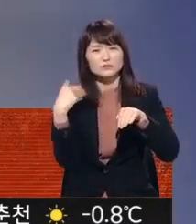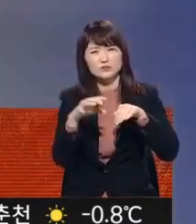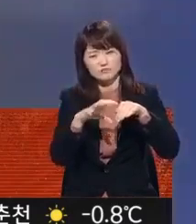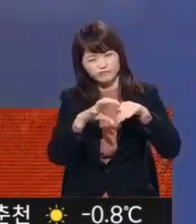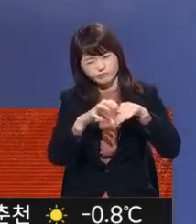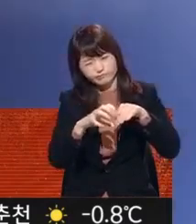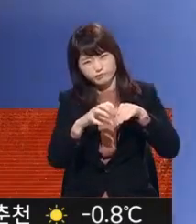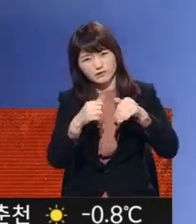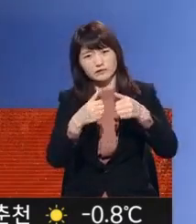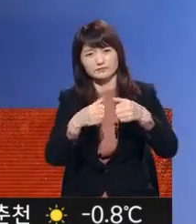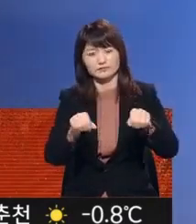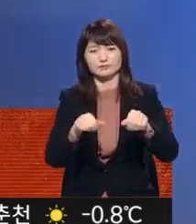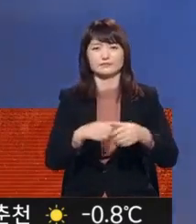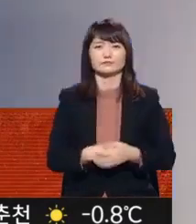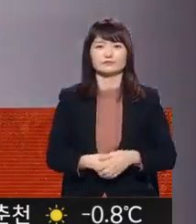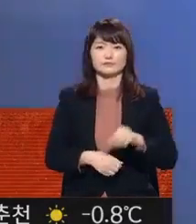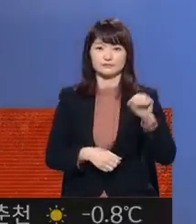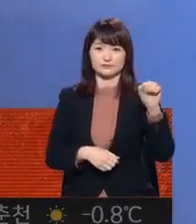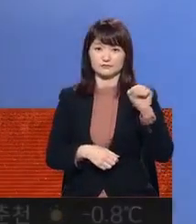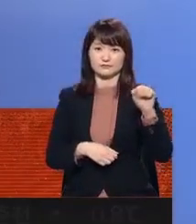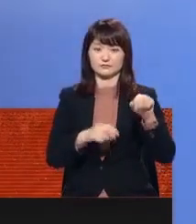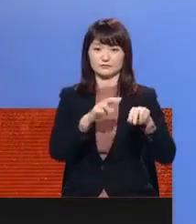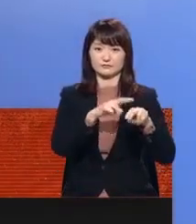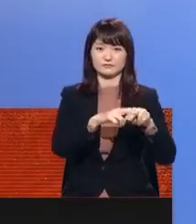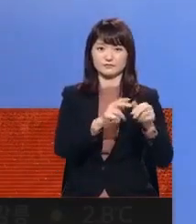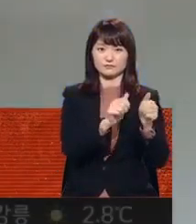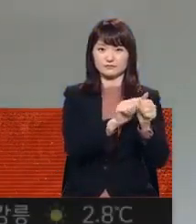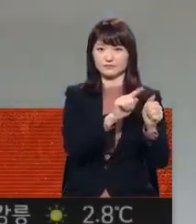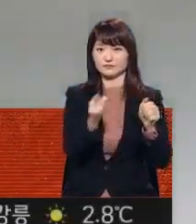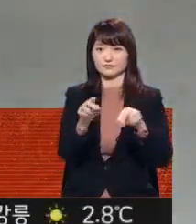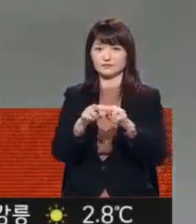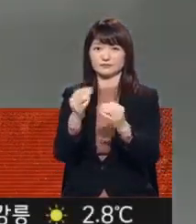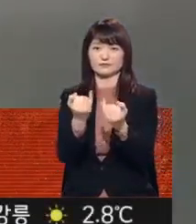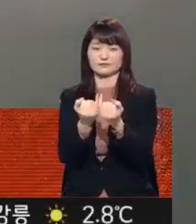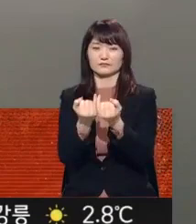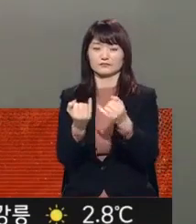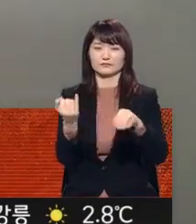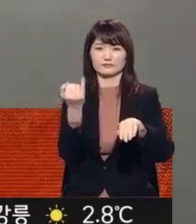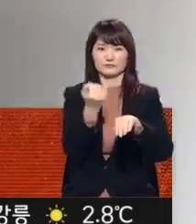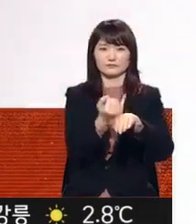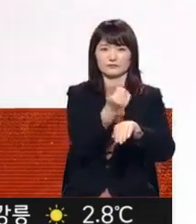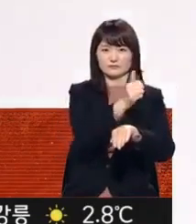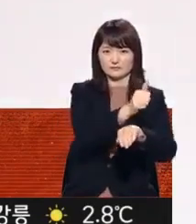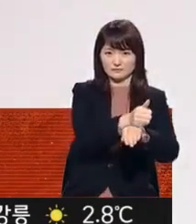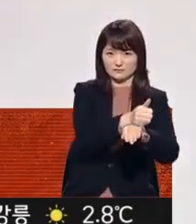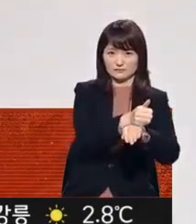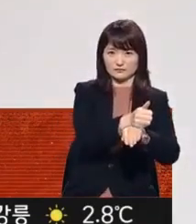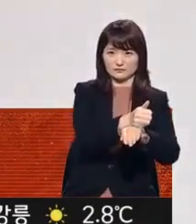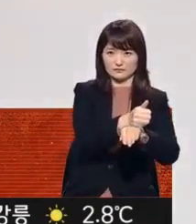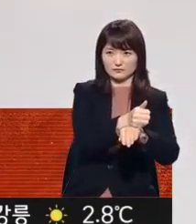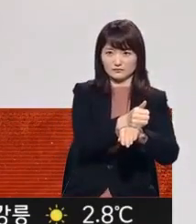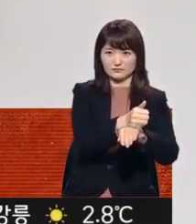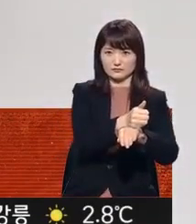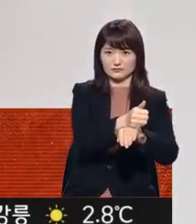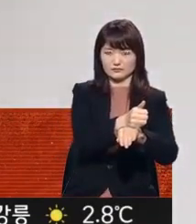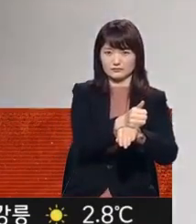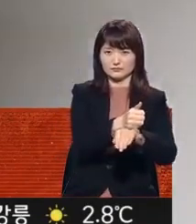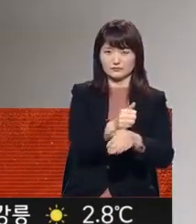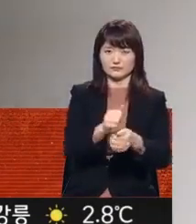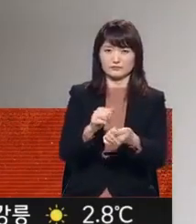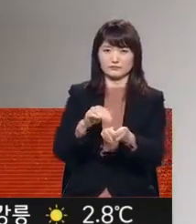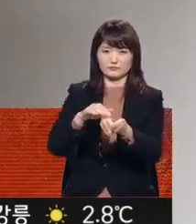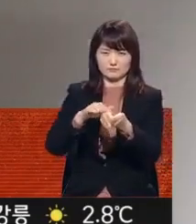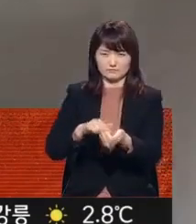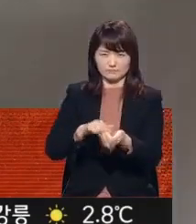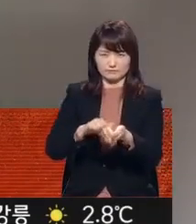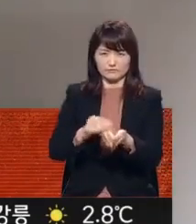정도로 부서져 버렸습니다. 운전석에는 남성이, 조수석에는 여성이 타고 있었는데 사고 현장에서 심폐소생술을 했지만 여성은